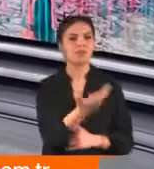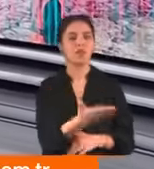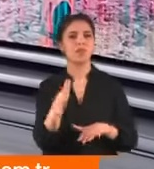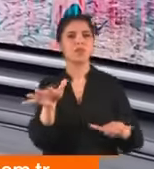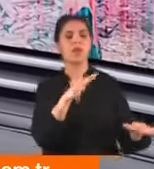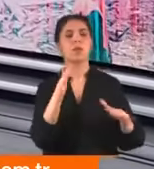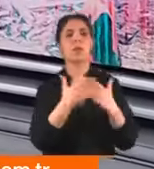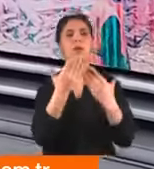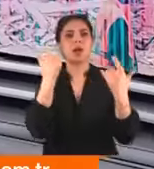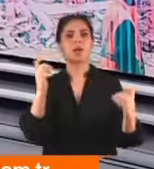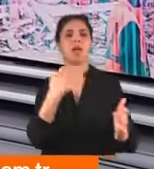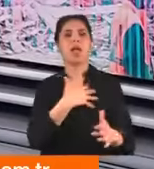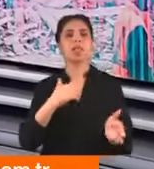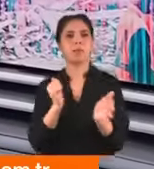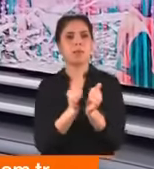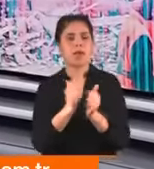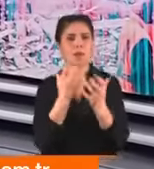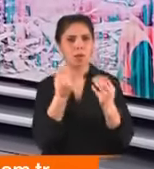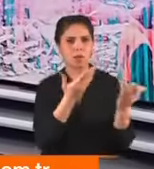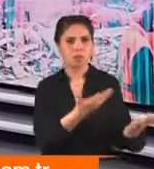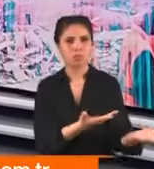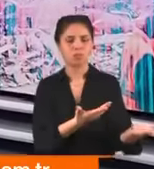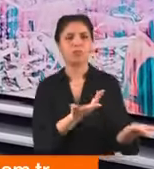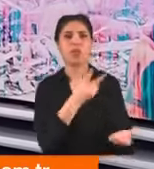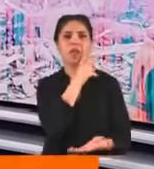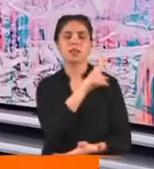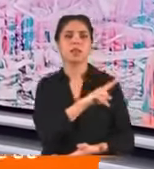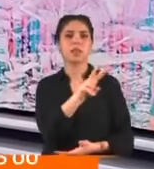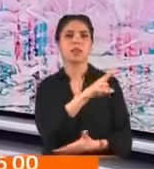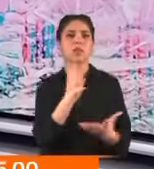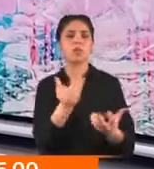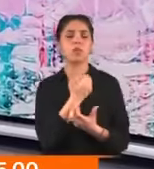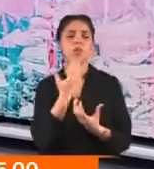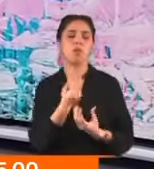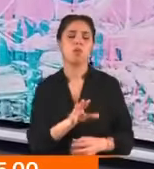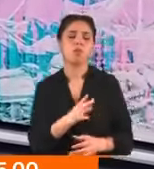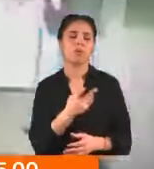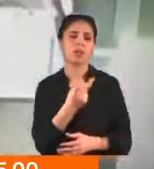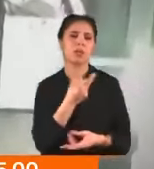Depreme Kahramanmaraş'ta annesiyle yakalandı. Ne yazık ki ikisi de kurtulamadı.